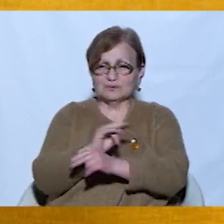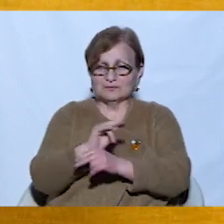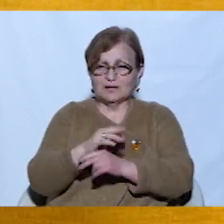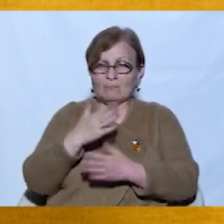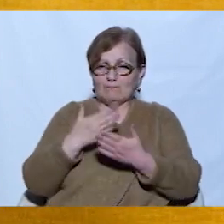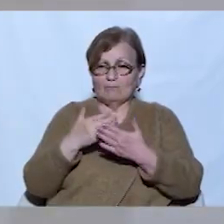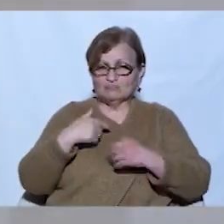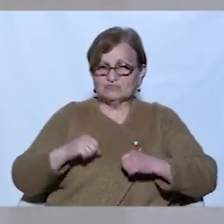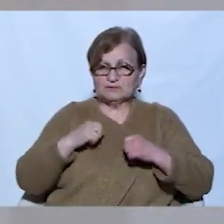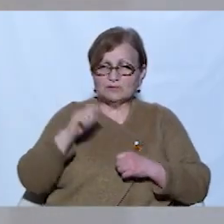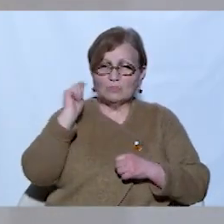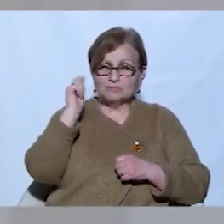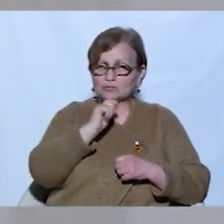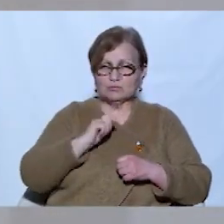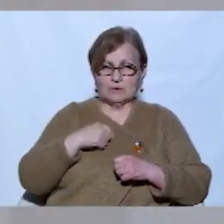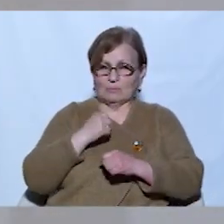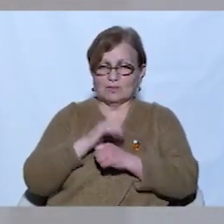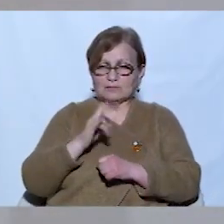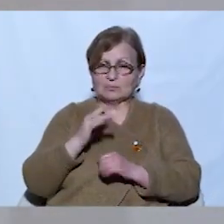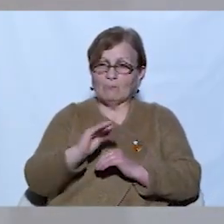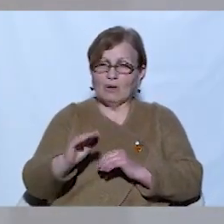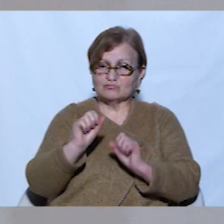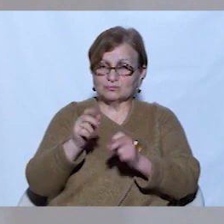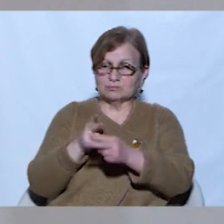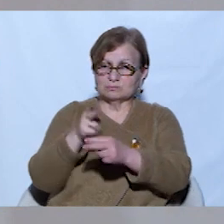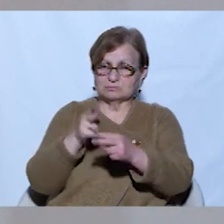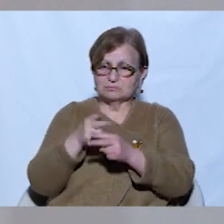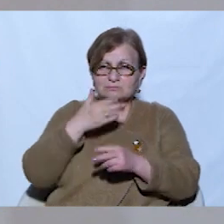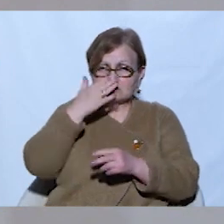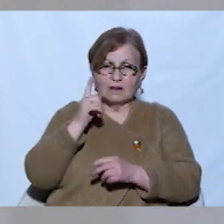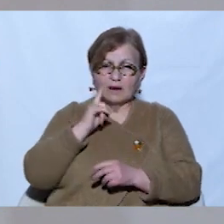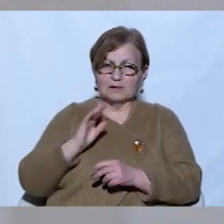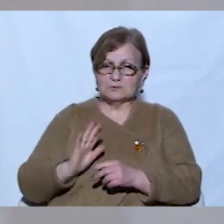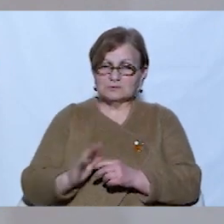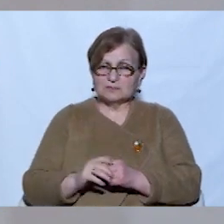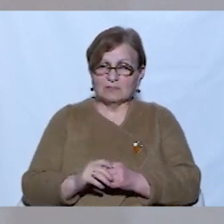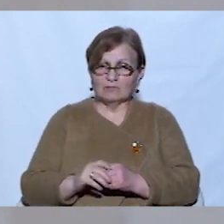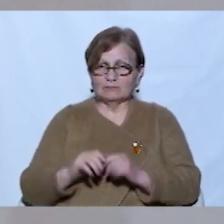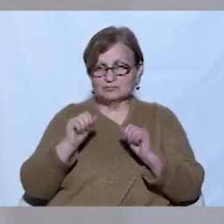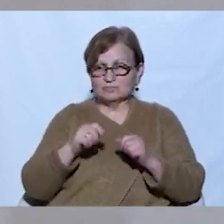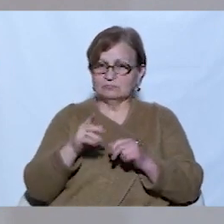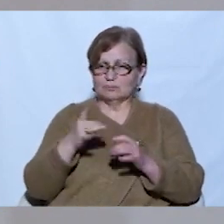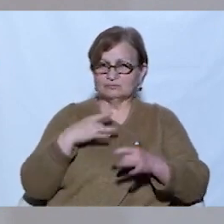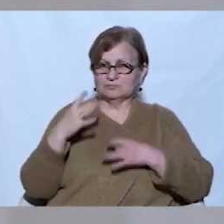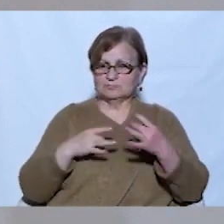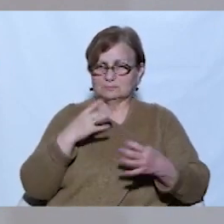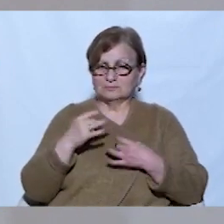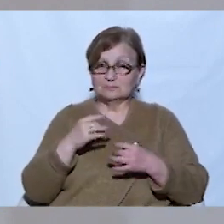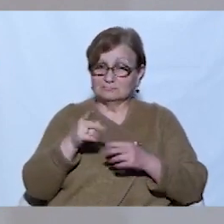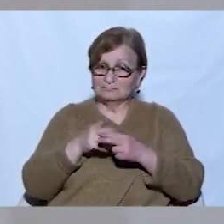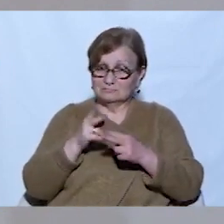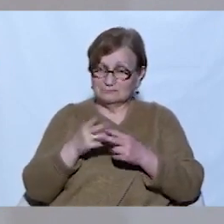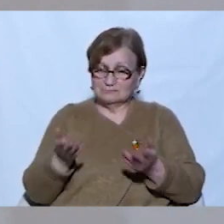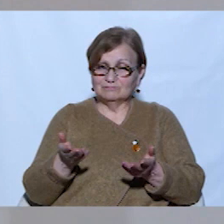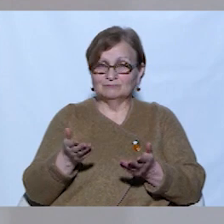არ გვესხას, იმიტომ რომ ეს შეიძლება მათთვის ხელის შემშლელი, ანუ თავისი რეაგენტები არის, ხო, რა შეიძლება იყოს გამომწვევი, რა შეიძლება პირიქით არ იყოს